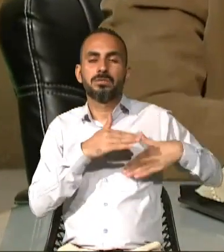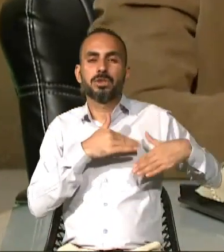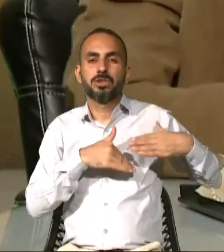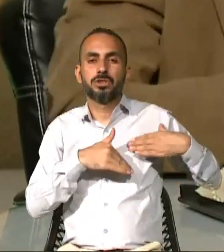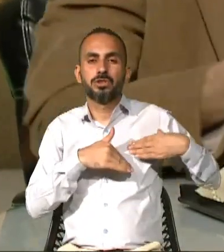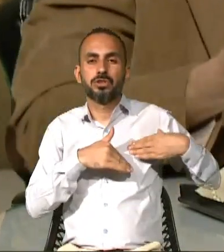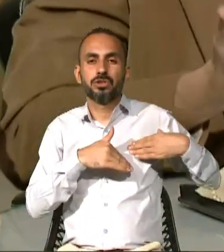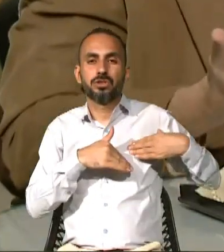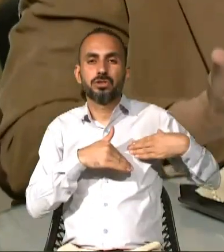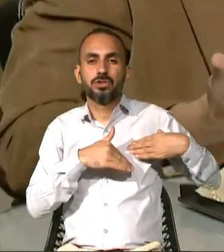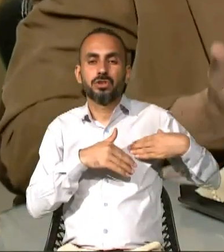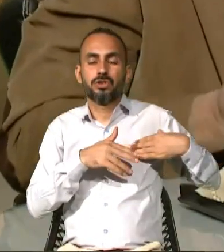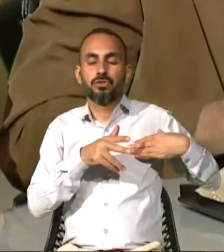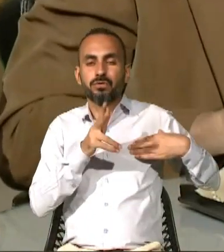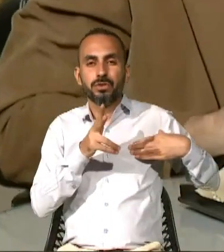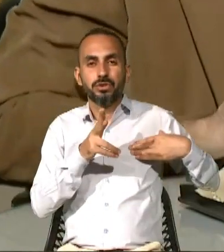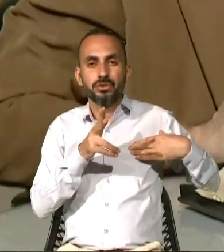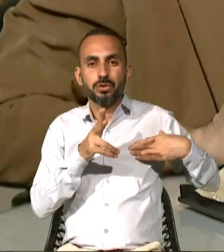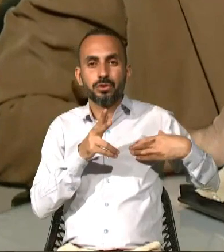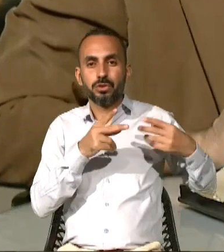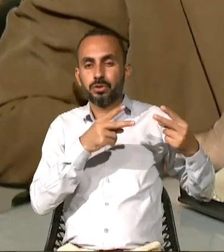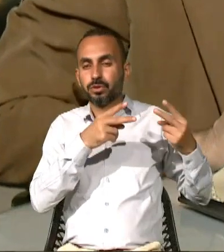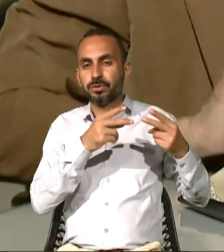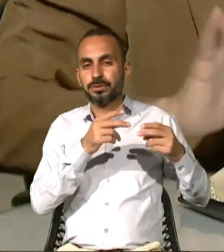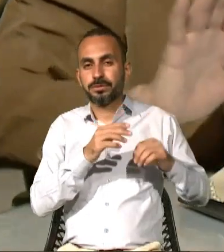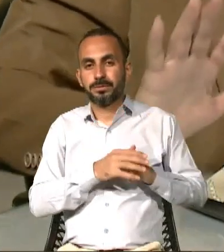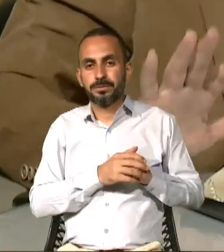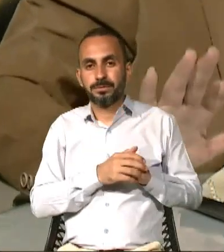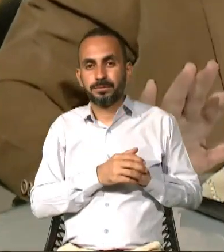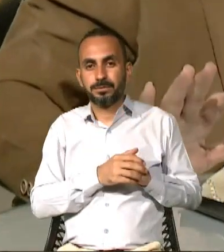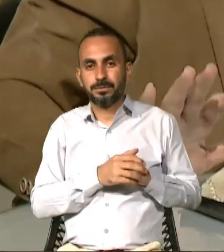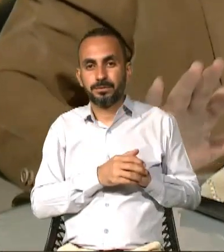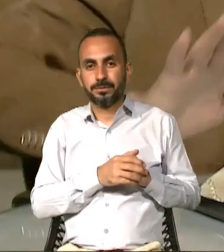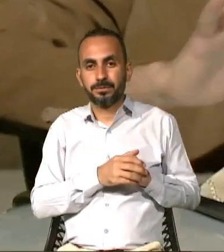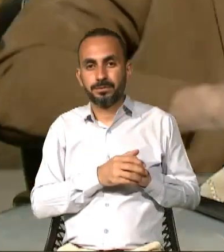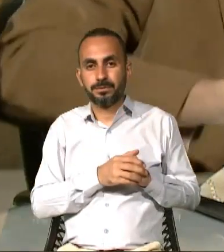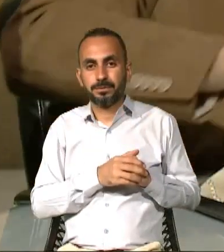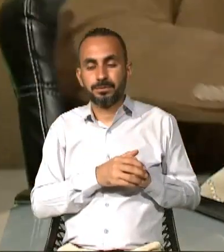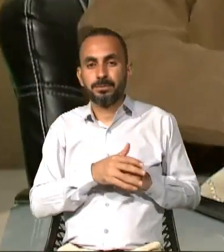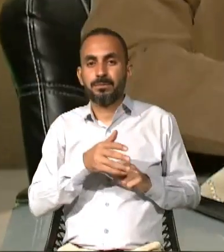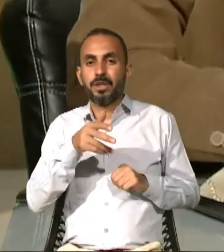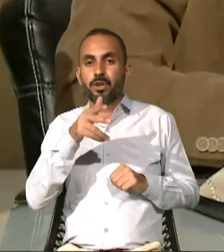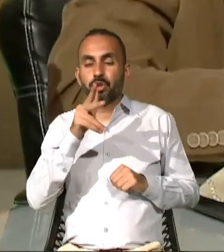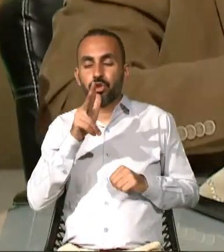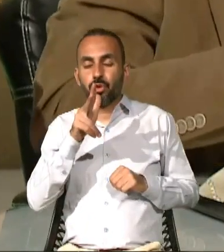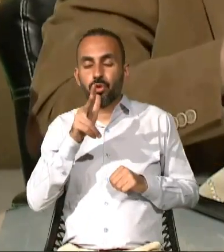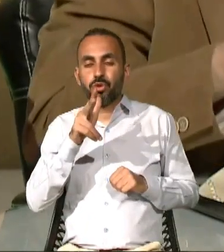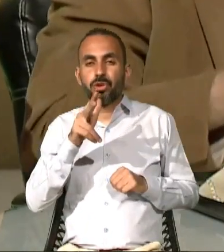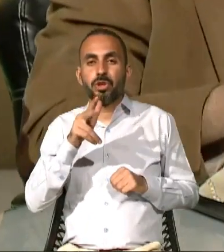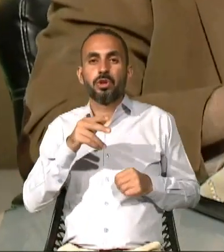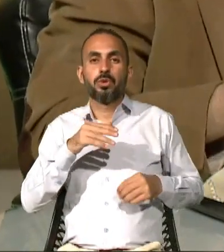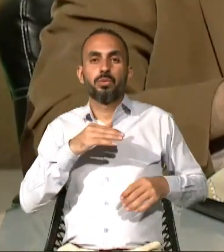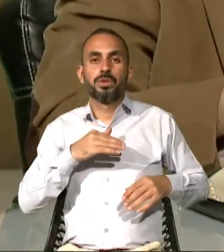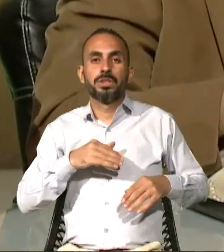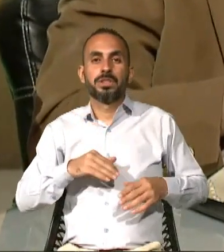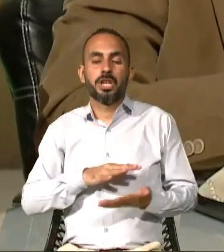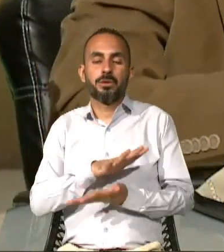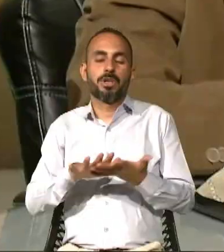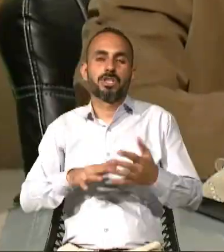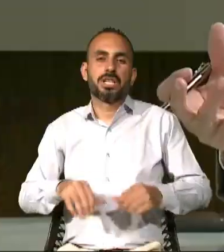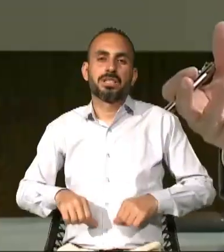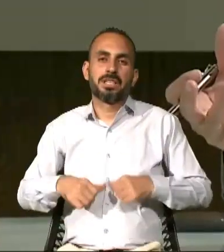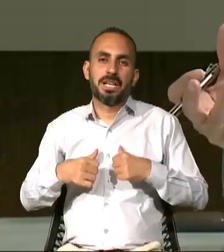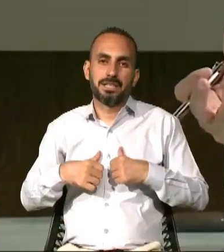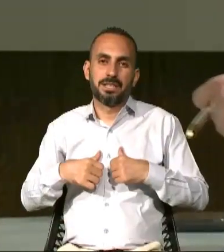الحياه. الوقت ده ابليس بيزق خمار وسكر وهموم الحياه، يتحول. هو بيحذرنا